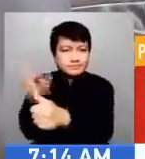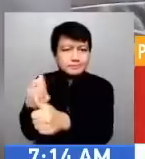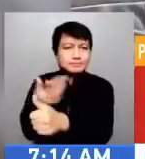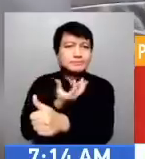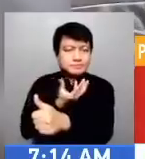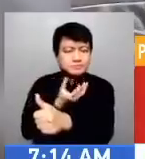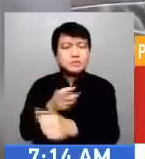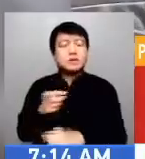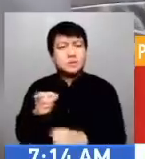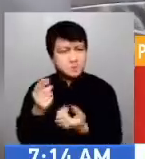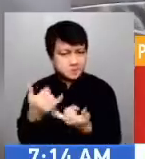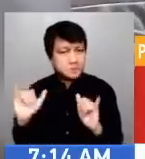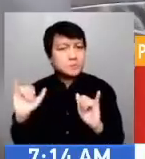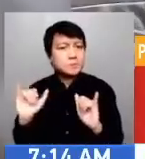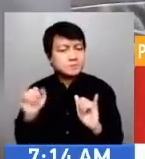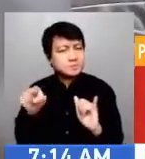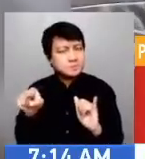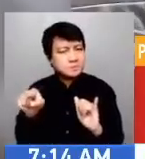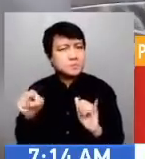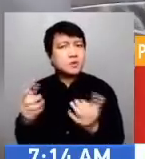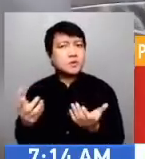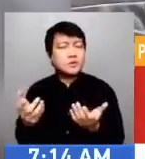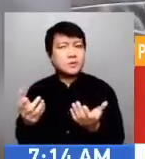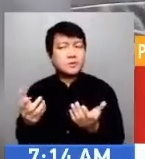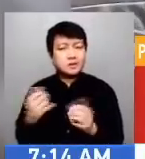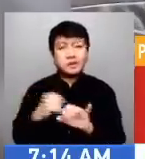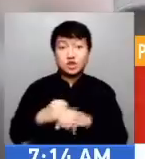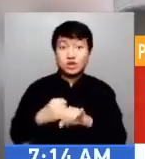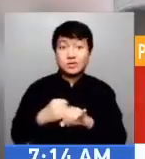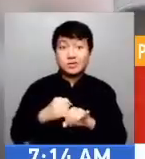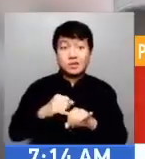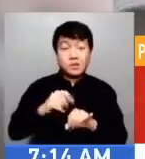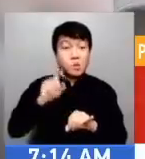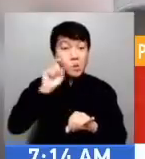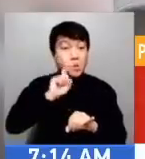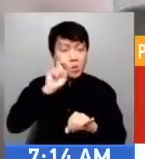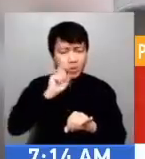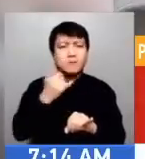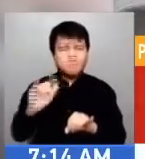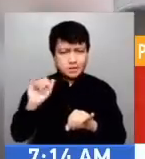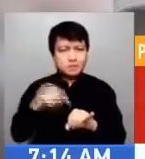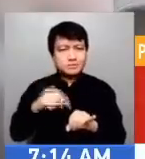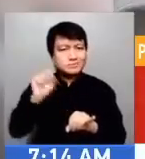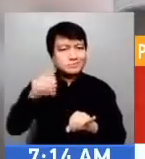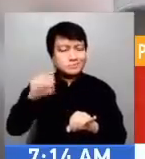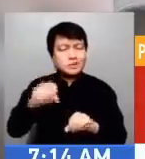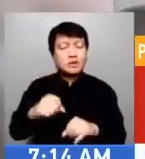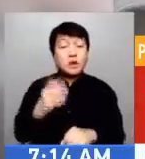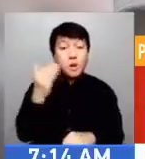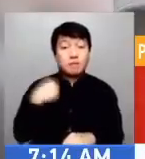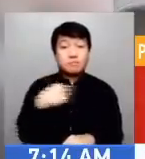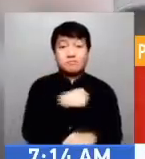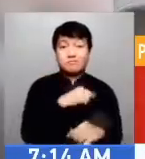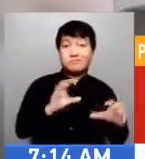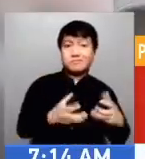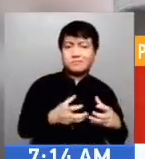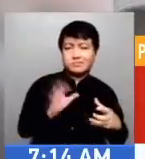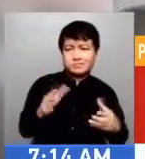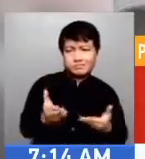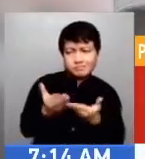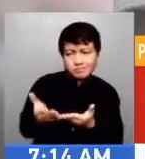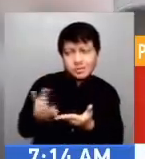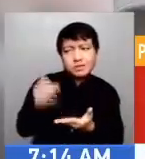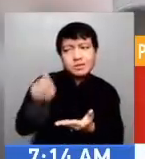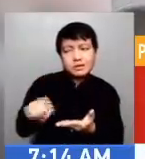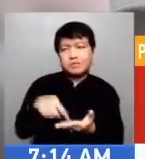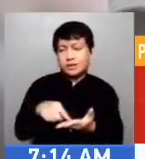yung mga iconic jeepneys natin, at tinatawag ko po ito dahil ang hiling ko sa kanya, manatili po yung hari ng kalsada.